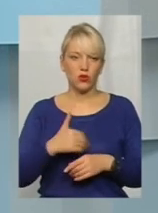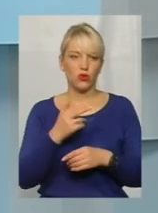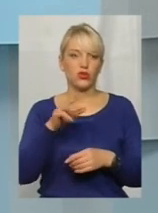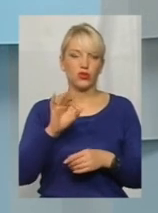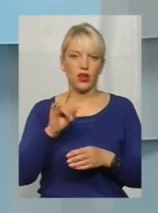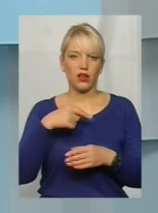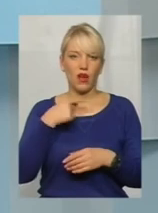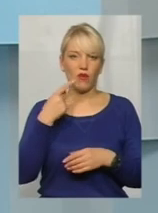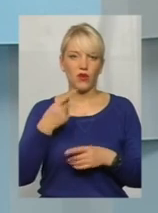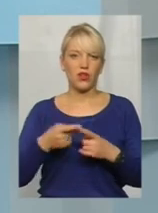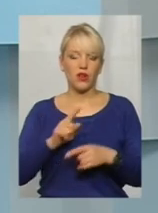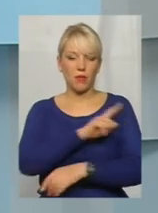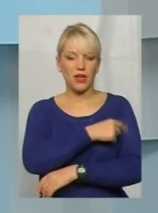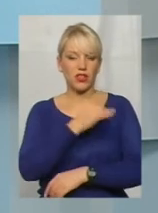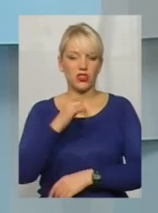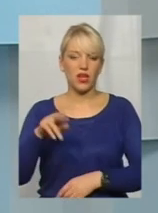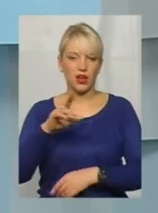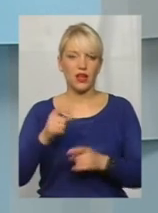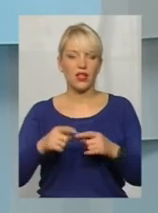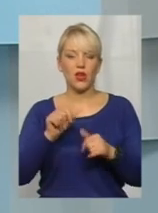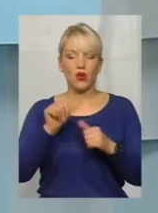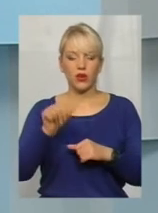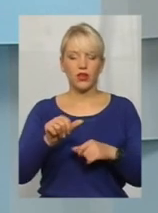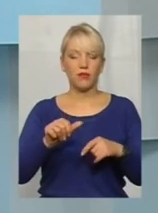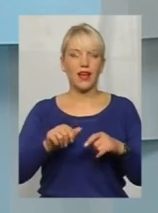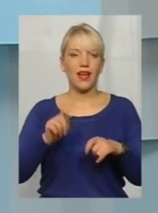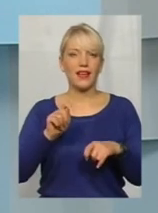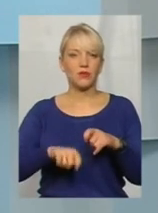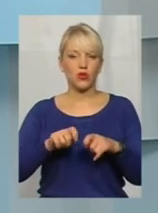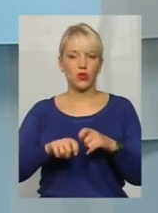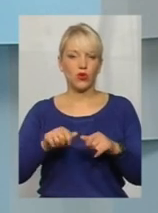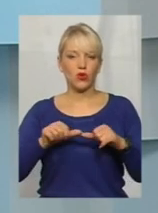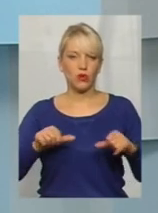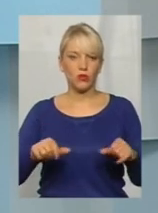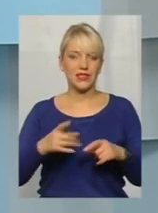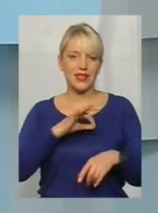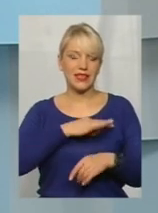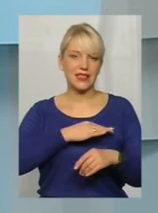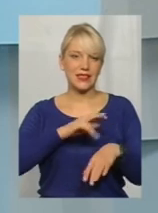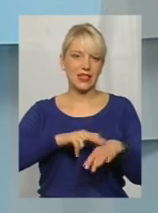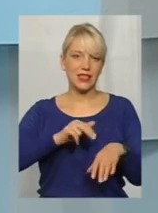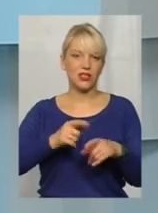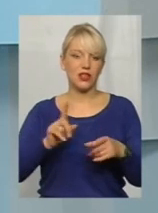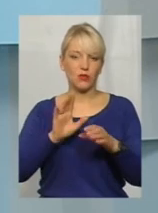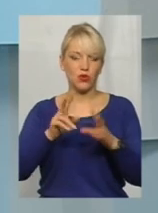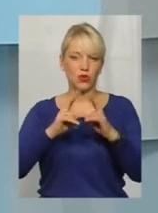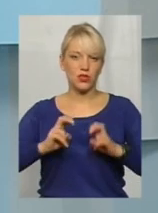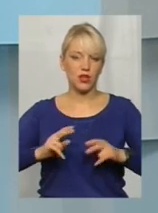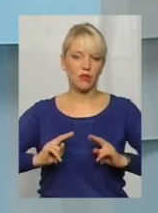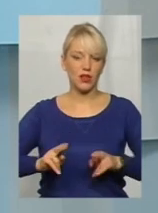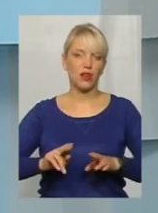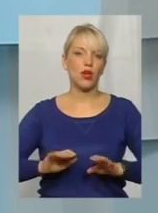зазначала, до медичної ради, клініко-експертної комісії і, звичайно, слідчий, який буде розслідувати дане кримінальне правопорушення,